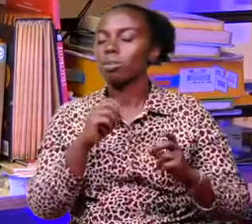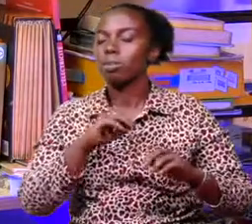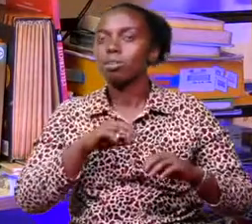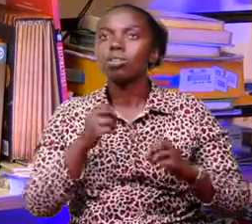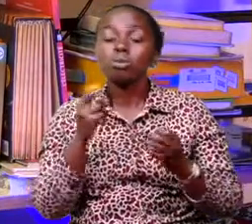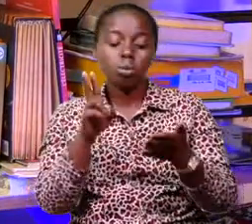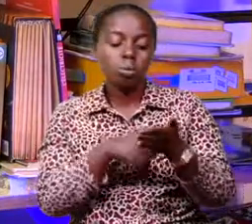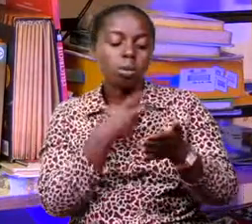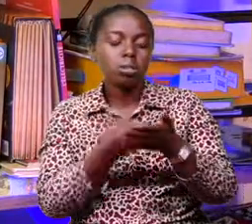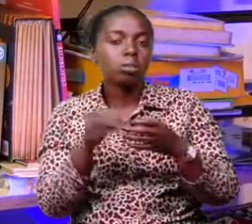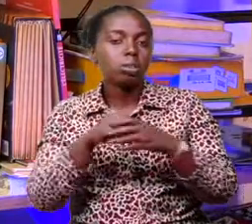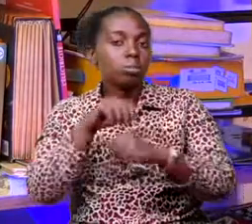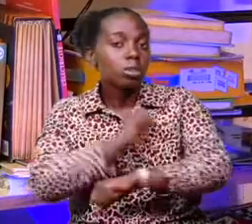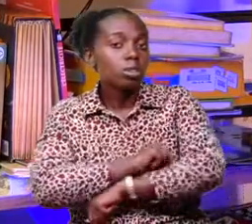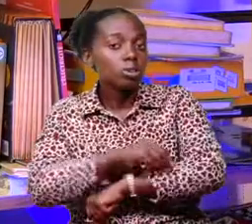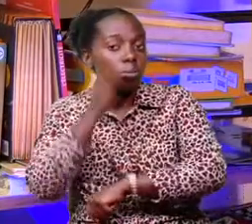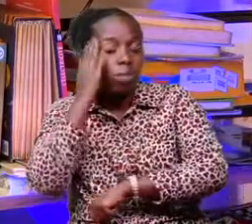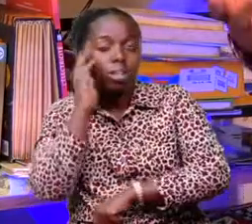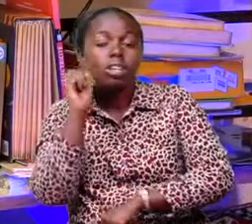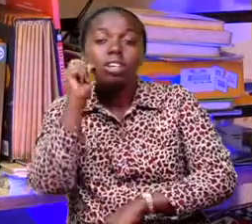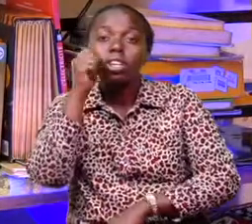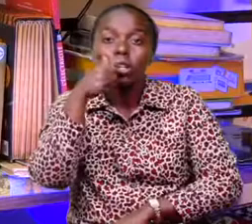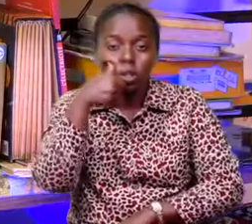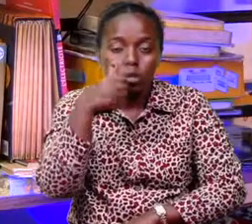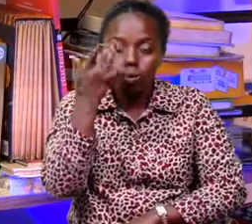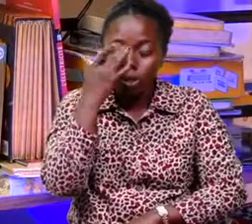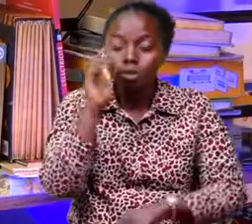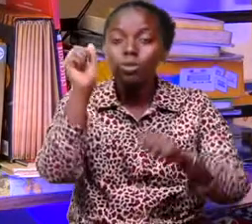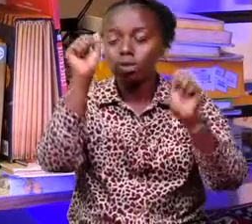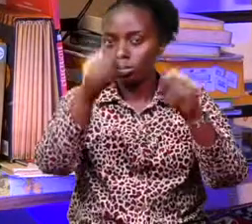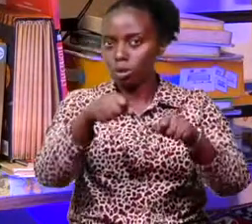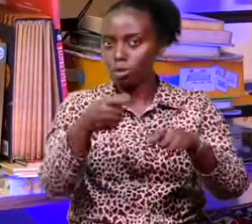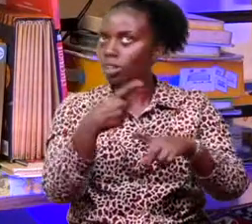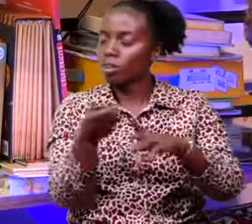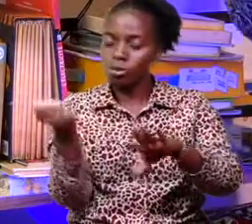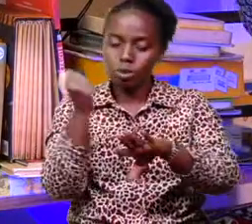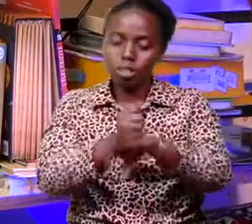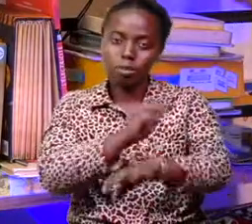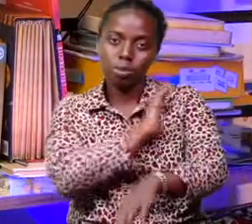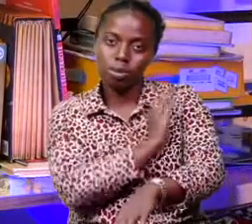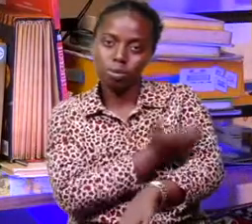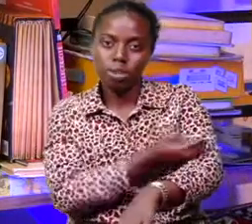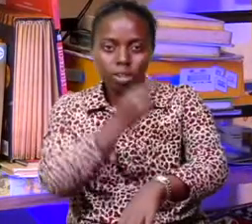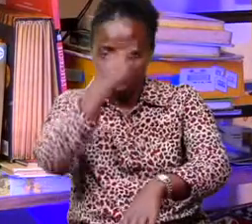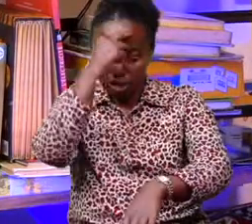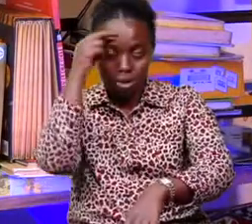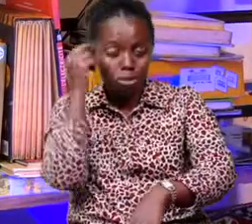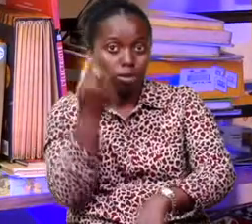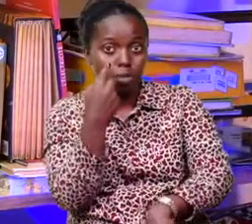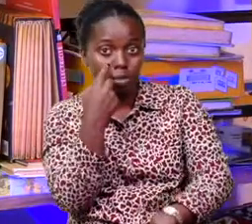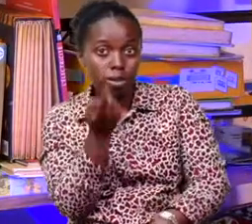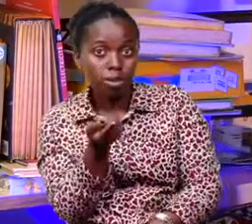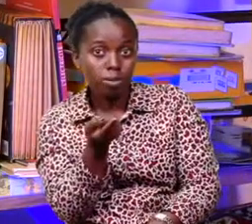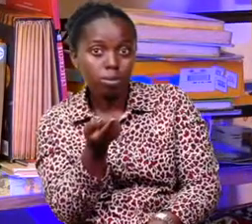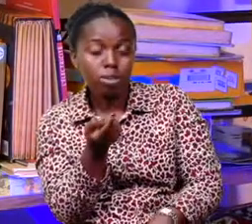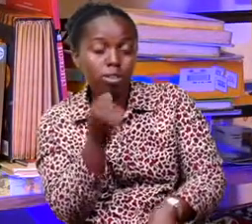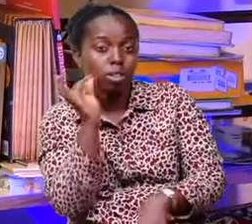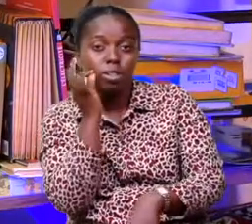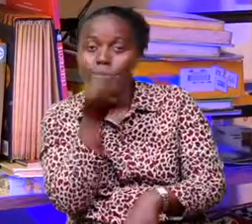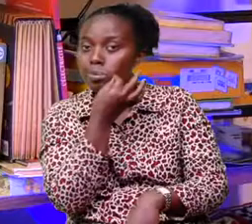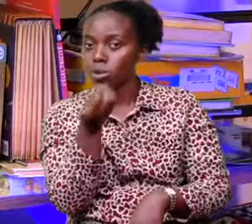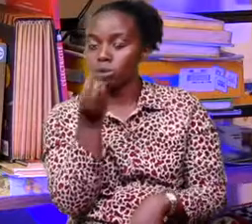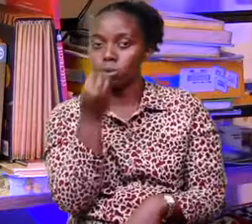imbaraga niyo mpamvu mwabonye yuko n'imbuto turya ibyo turya biba bifite imbaraga ziriya mbuto nazo zagize